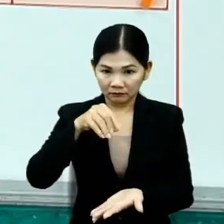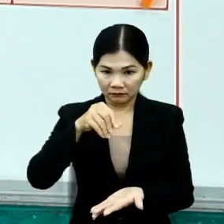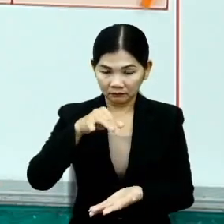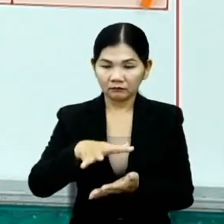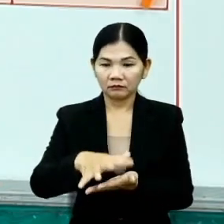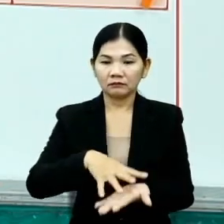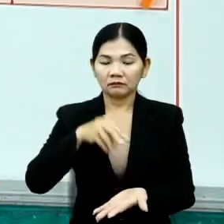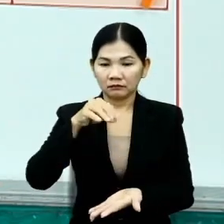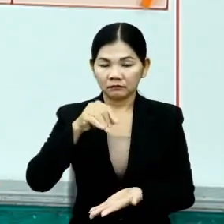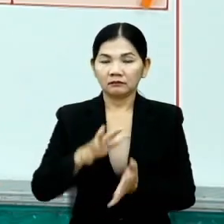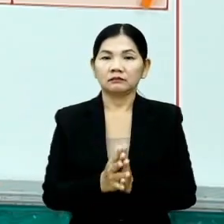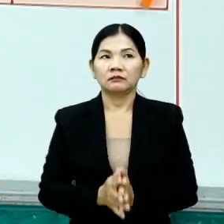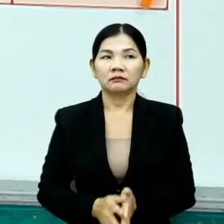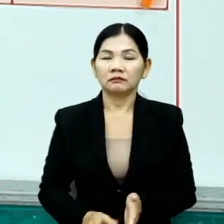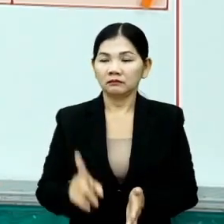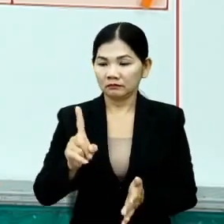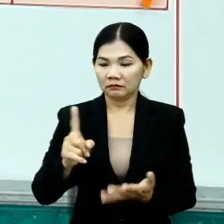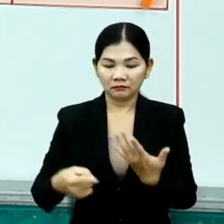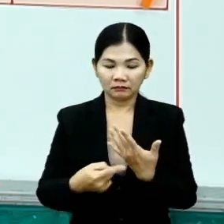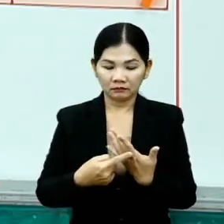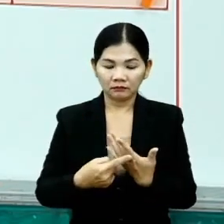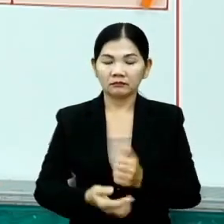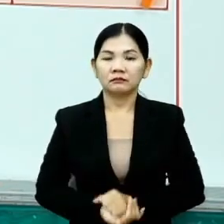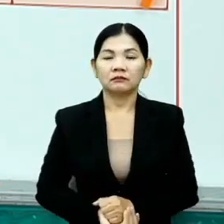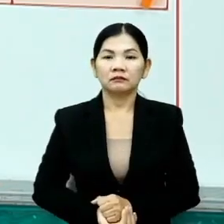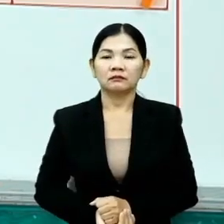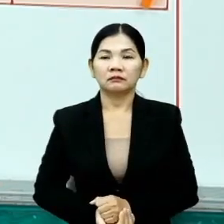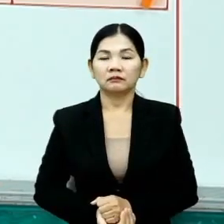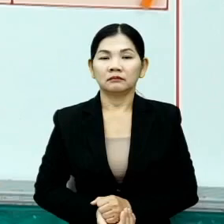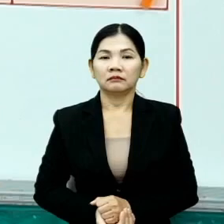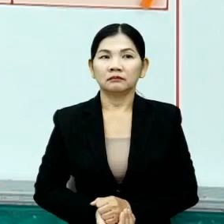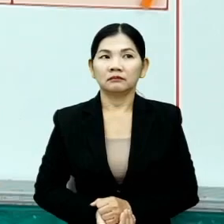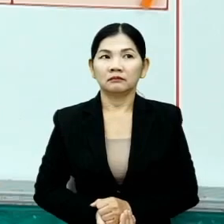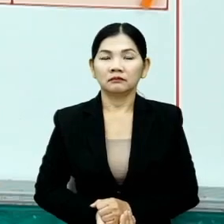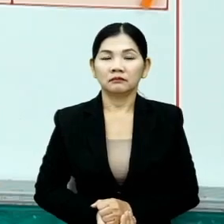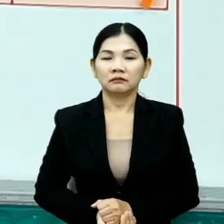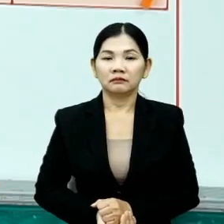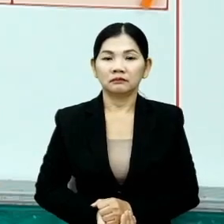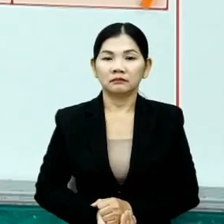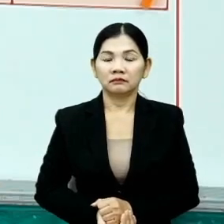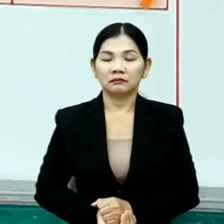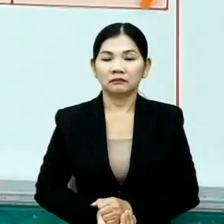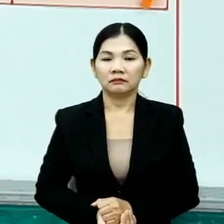phó é phẻ chà cốn